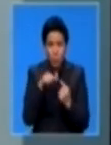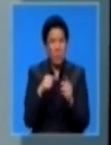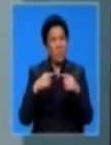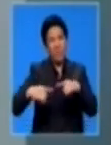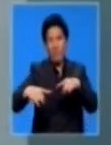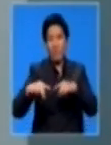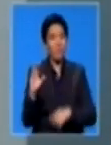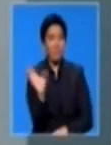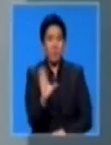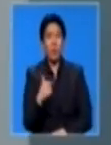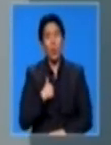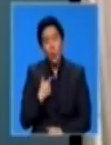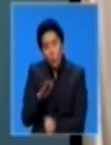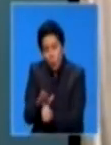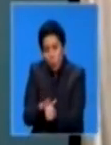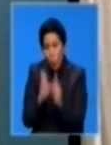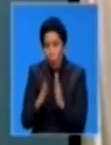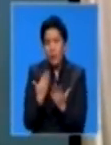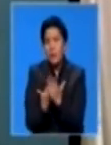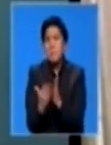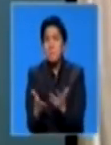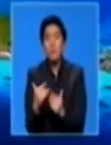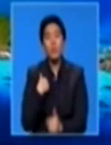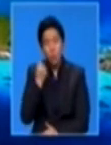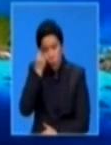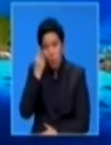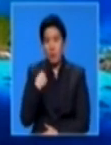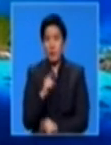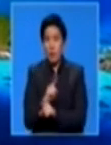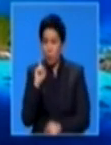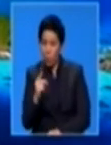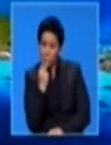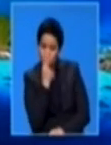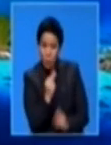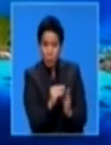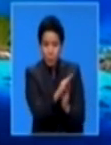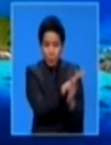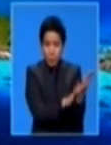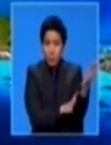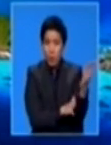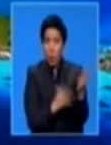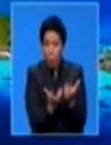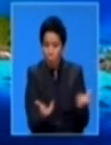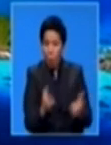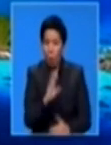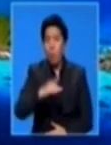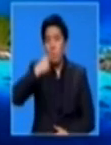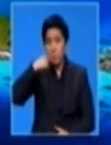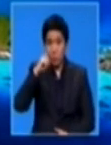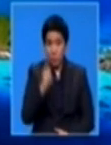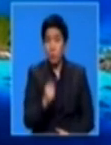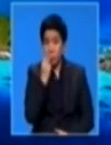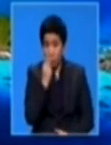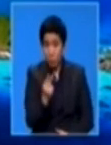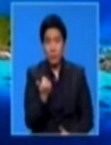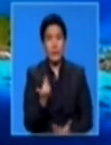ยผมก็สงสารคนจนอยู่แล้วนะครับเพียงแต่ว่าเราต้องมองภาพรวม นะของทรัพยากรเราในประเทศด้วยและ